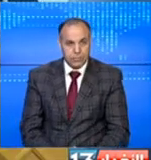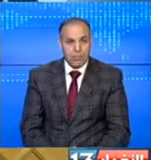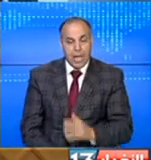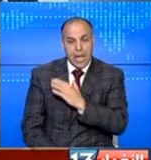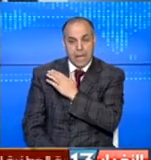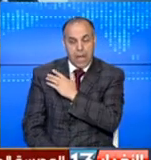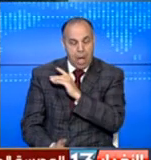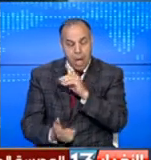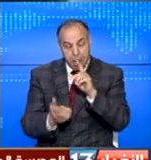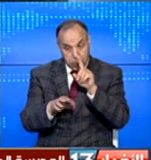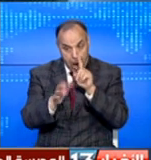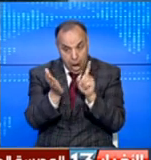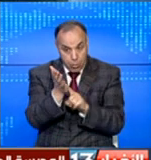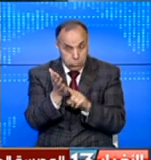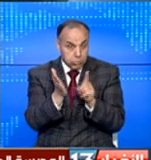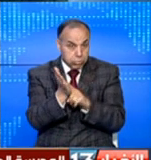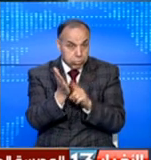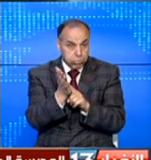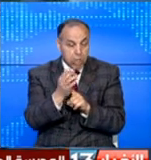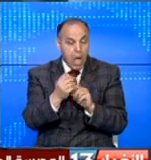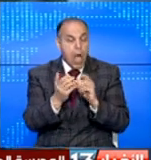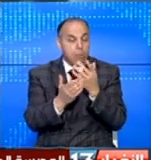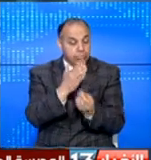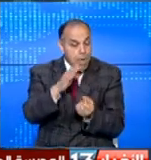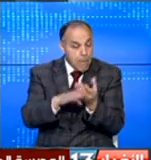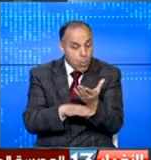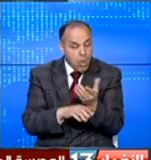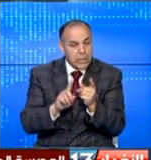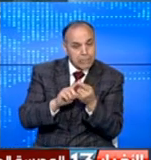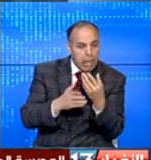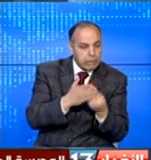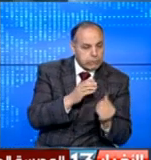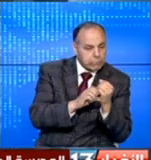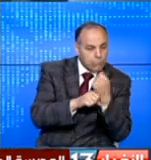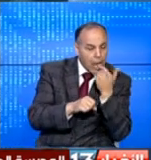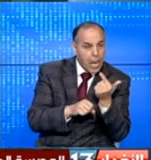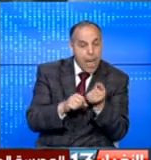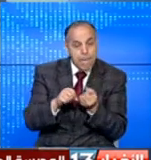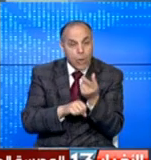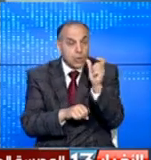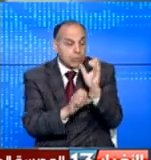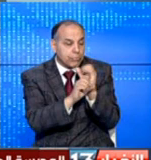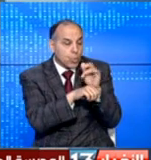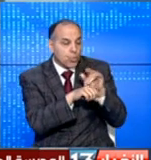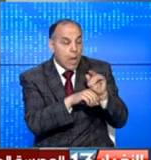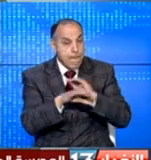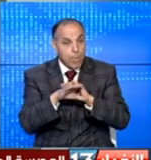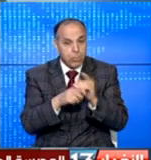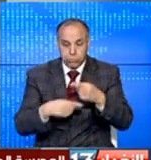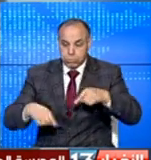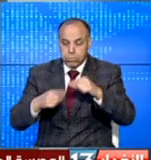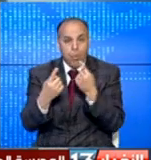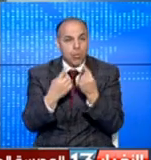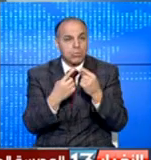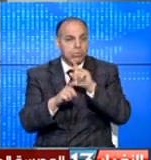الإطار القانوني المنظم للحق في النفاذ إلى المعلومة، الاستثناءات وأهمية المحافظة على المعطيات الشخصية، محاور تمت